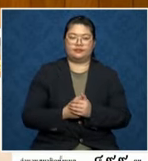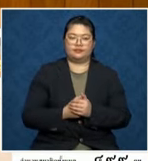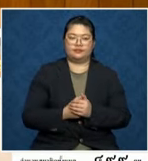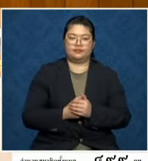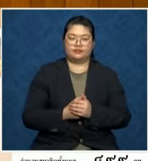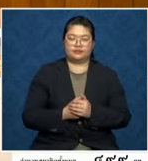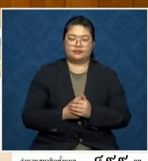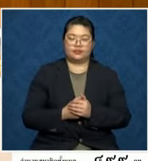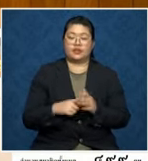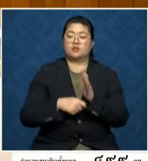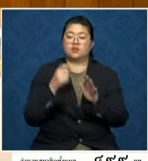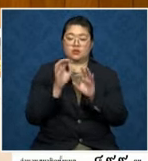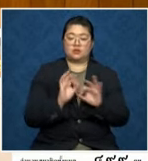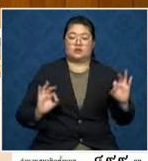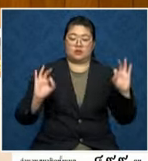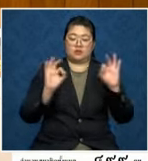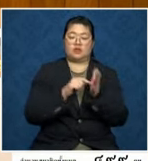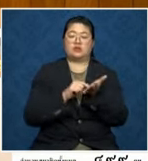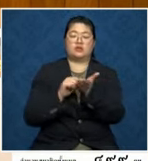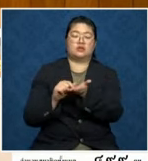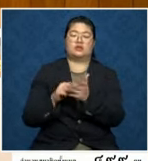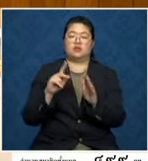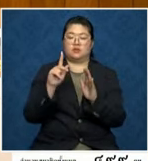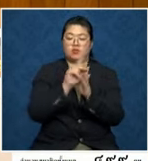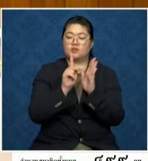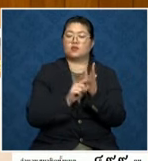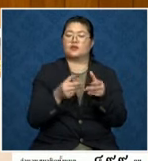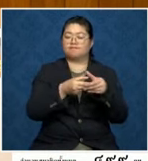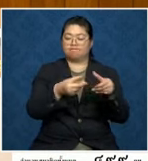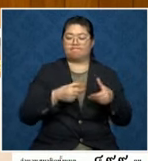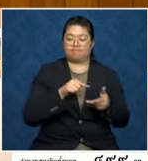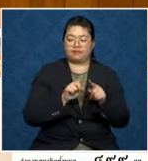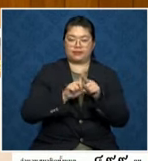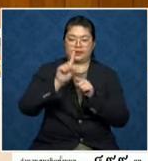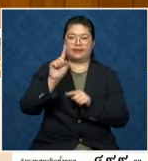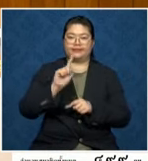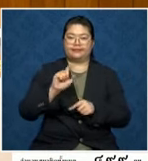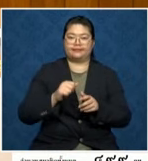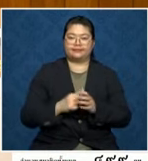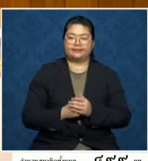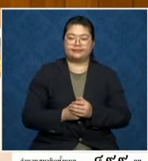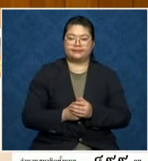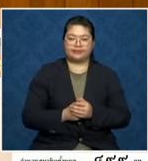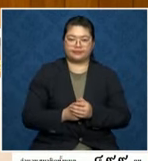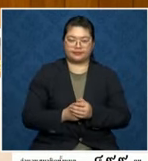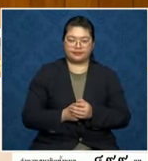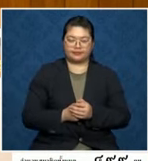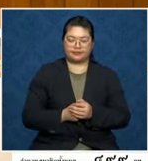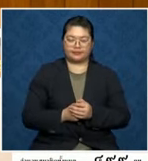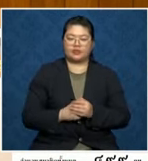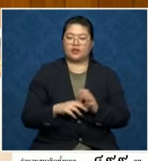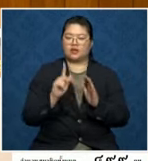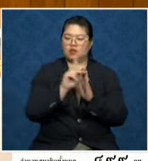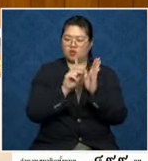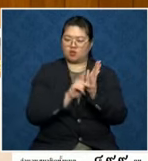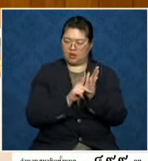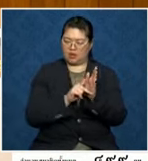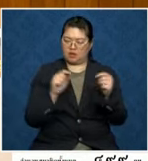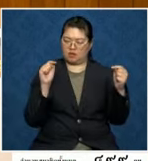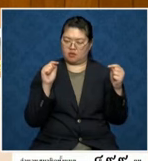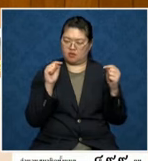เหตุผลและความจำเป็นที่เสนอกฎหมายฉบับนี้ข้อที่หนึ่งเพื่อให้กฎหมายมีความสอดคล้